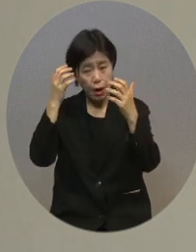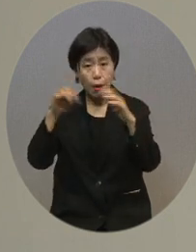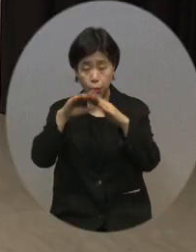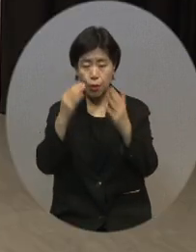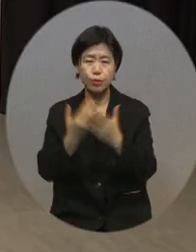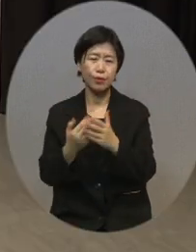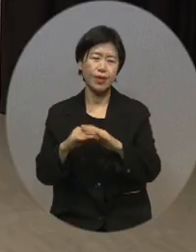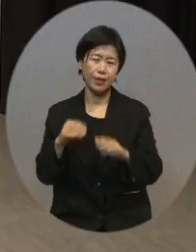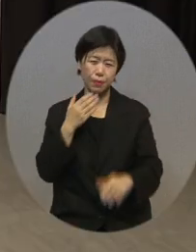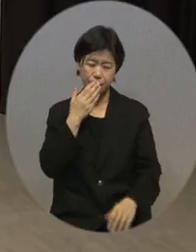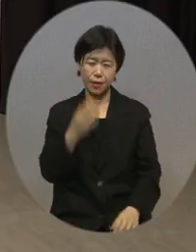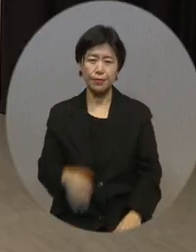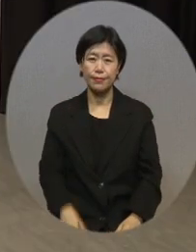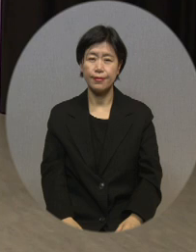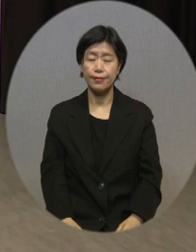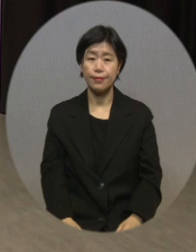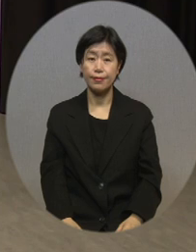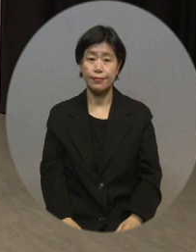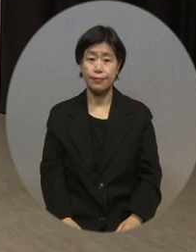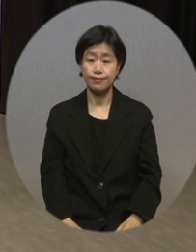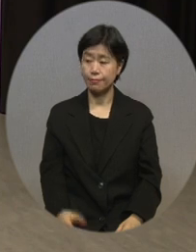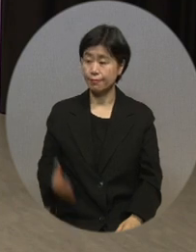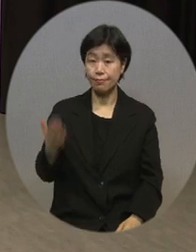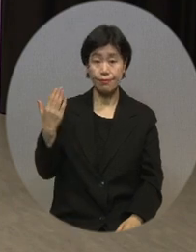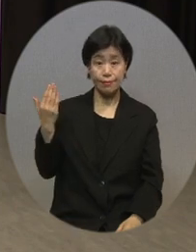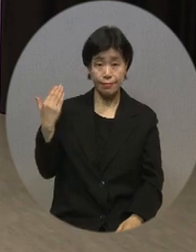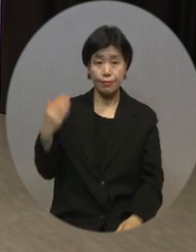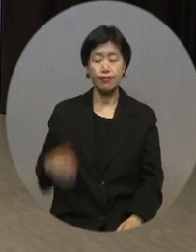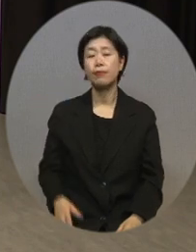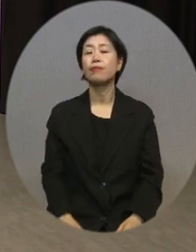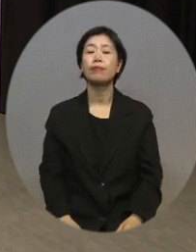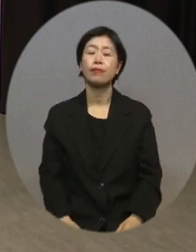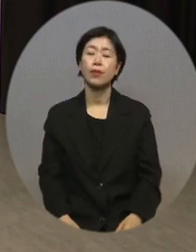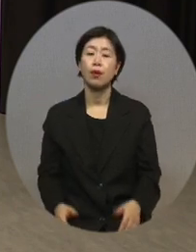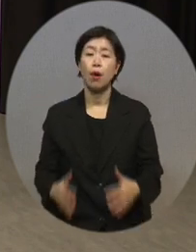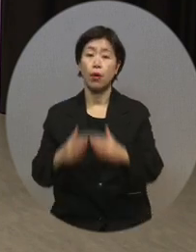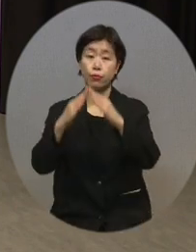생각을 합니다. 얼마 전에 건축 허가 신청을 해서